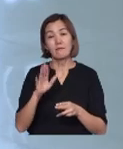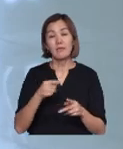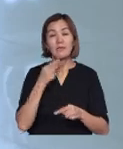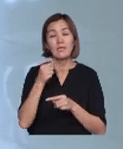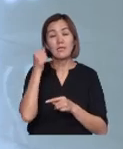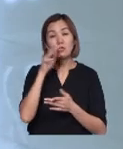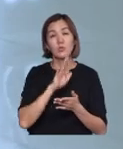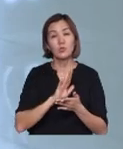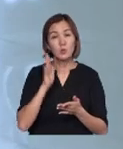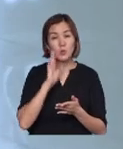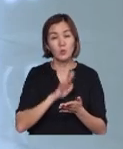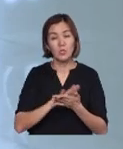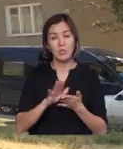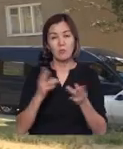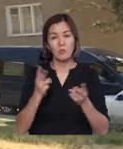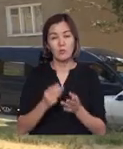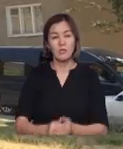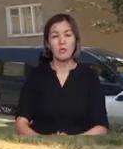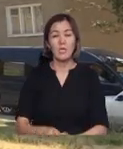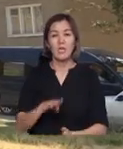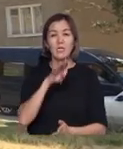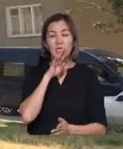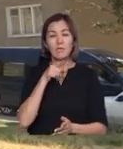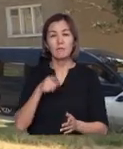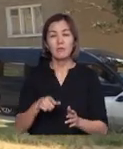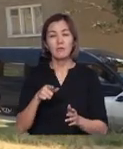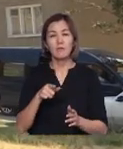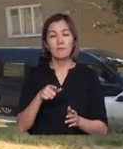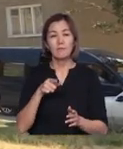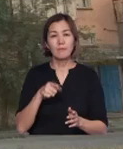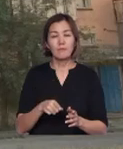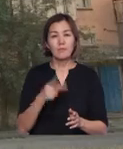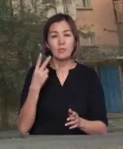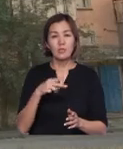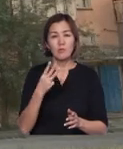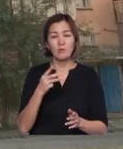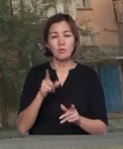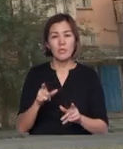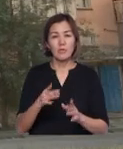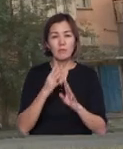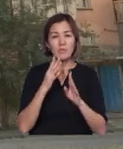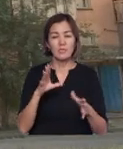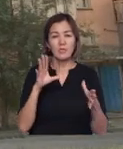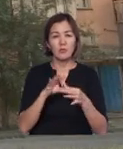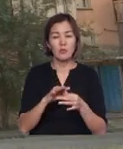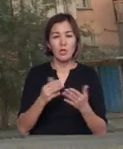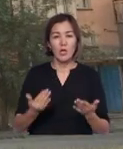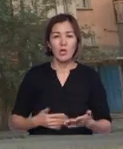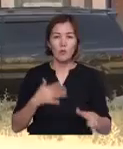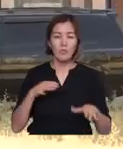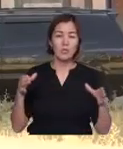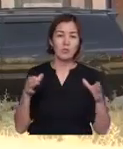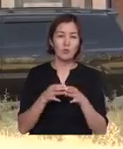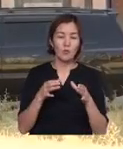тазаруы болу керек. Текелде 1023 адам тұрғын үй кезегінде тұр. Оның 500-ге жуығы әлеуметтік осал топ